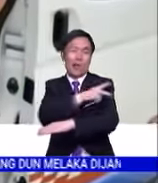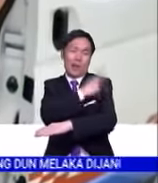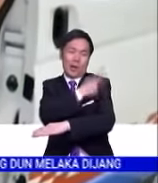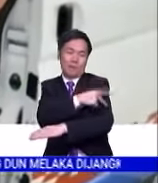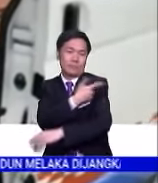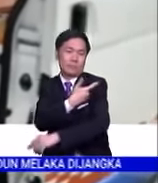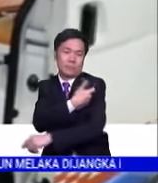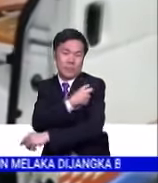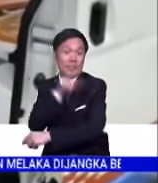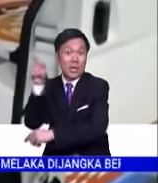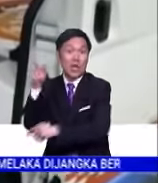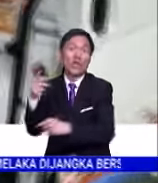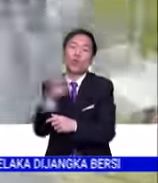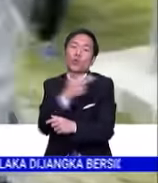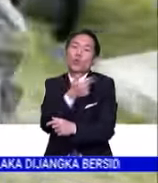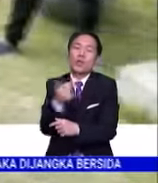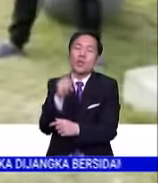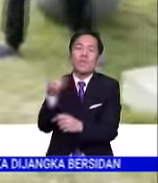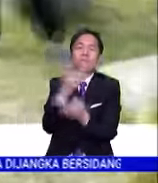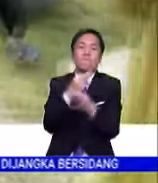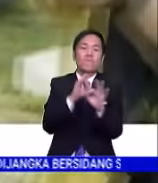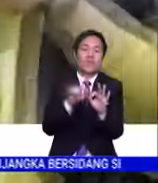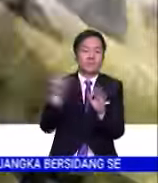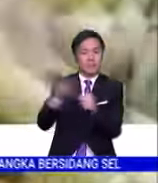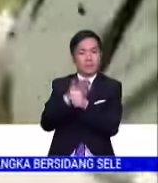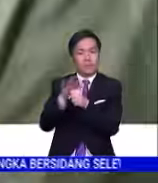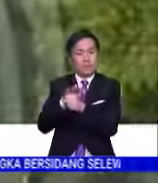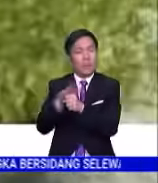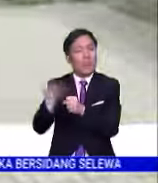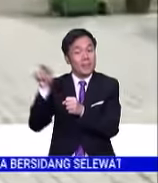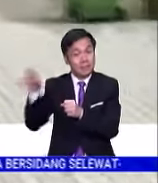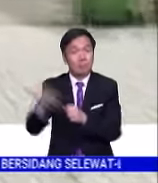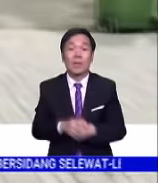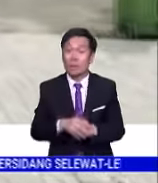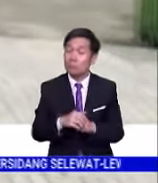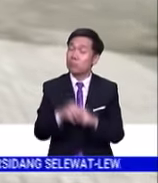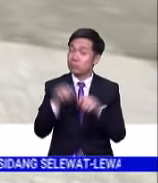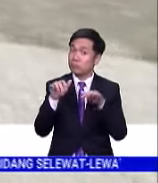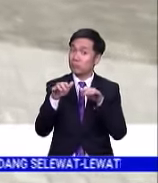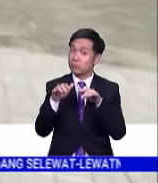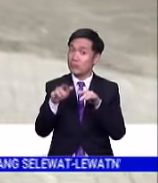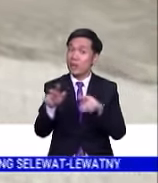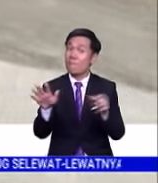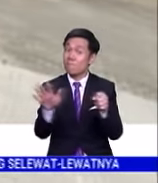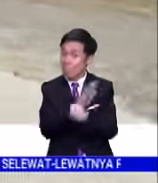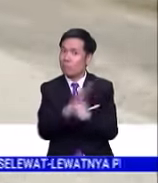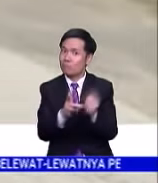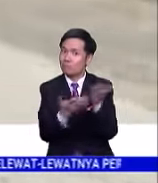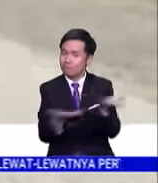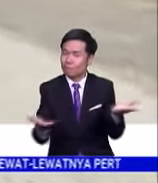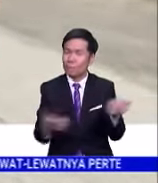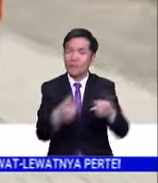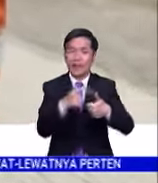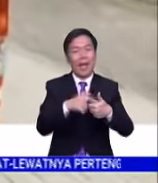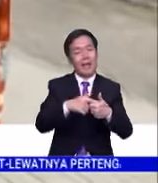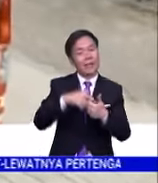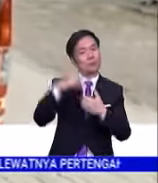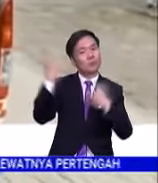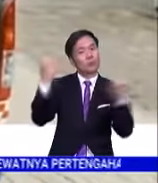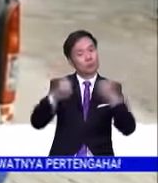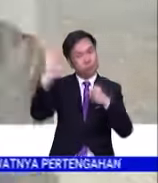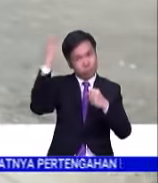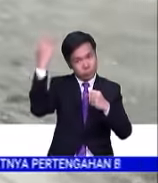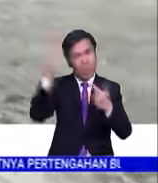vaksin COVID-19 secara percuma kepada masyarakat setempat. Klinik turut dipenuhi dengan fasiliti lengkap seperti ambulans,